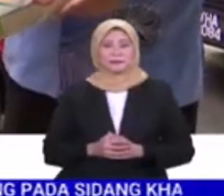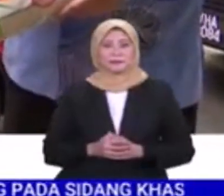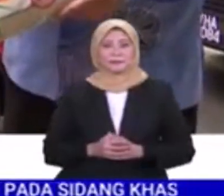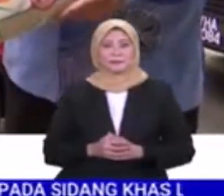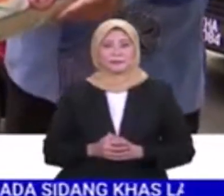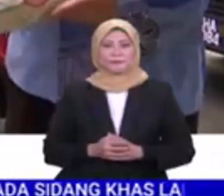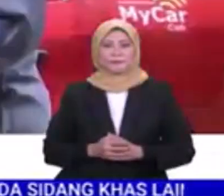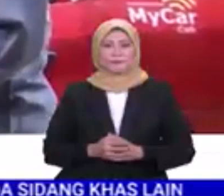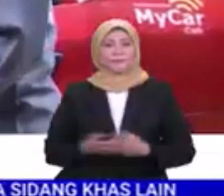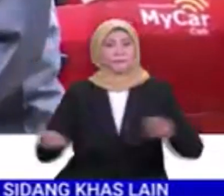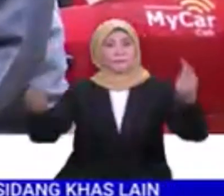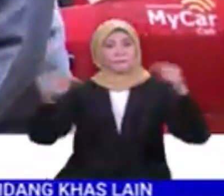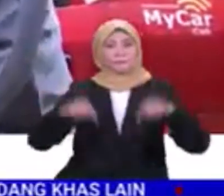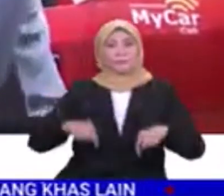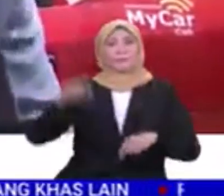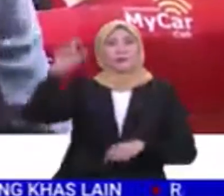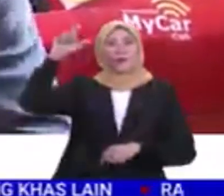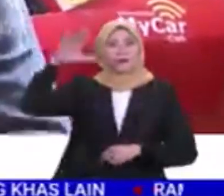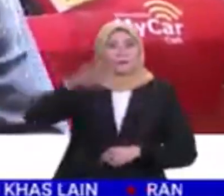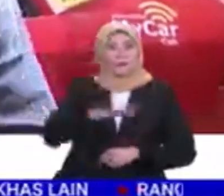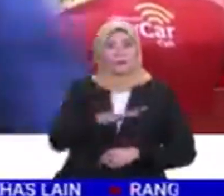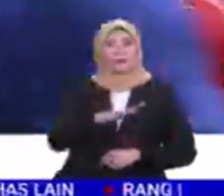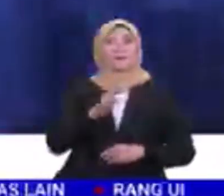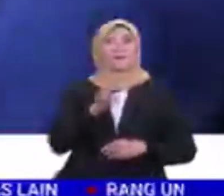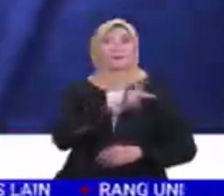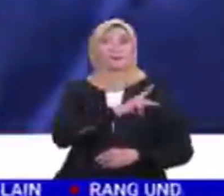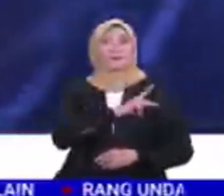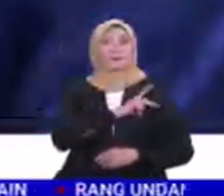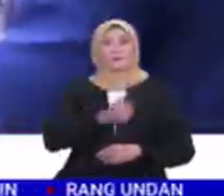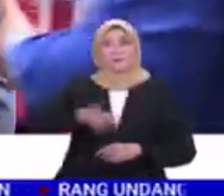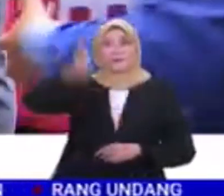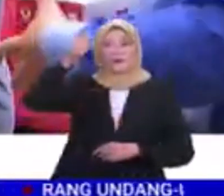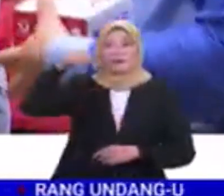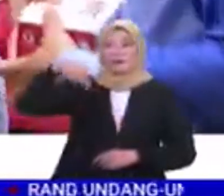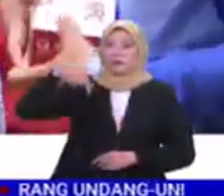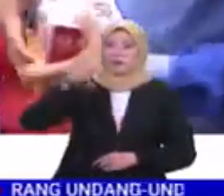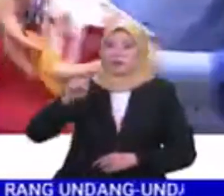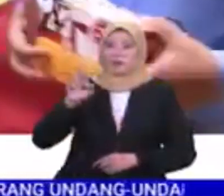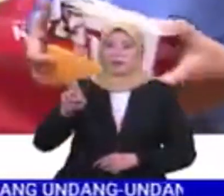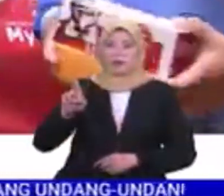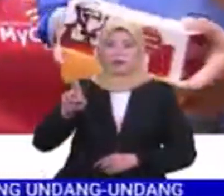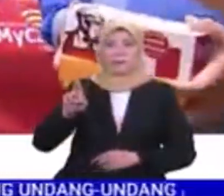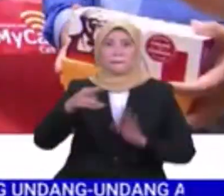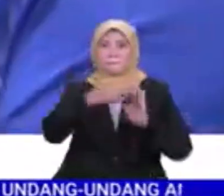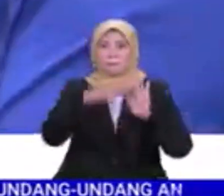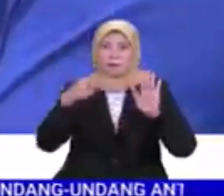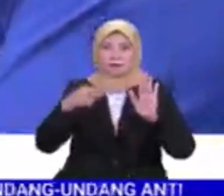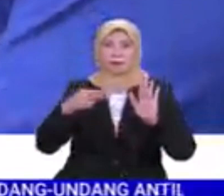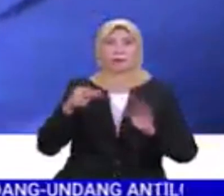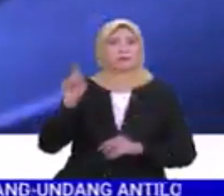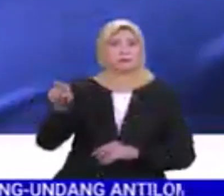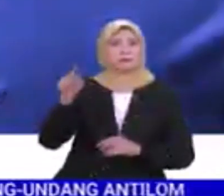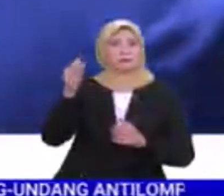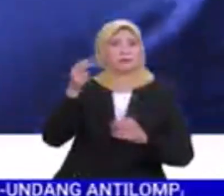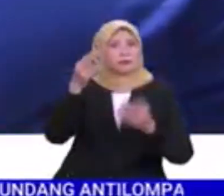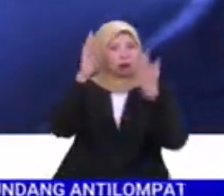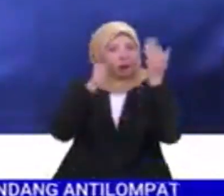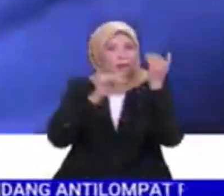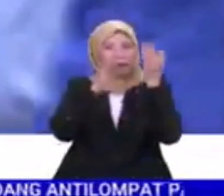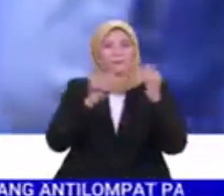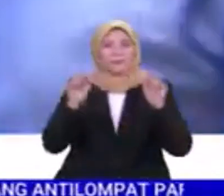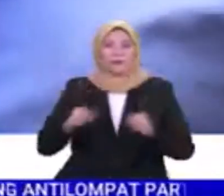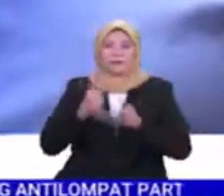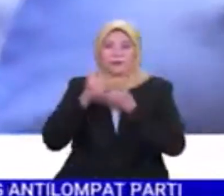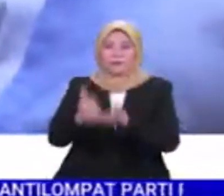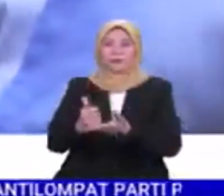Mengambil hikmah kedatangan bulan Ramadan, Ketua Penasihat Syariah QSR Brands, Hayazi Darus berharap ia dapat sedikit sebanyak